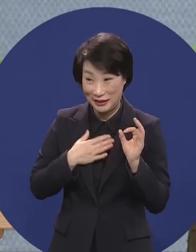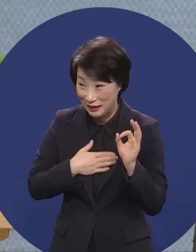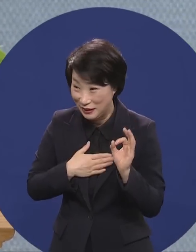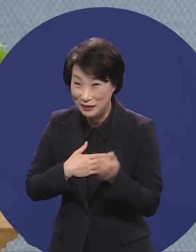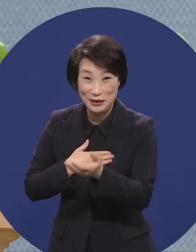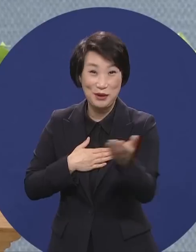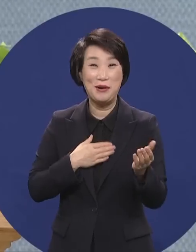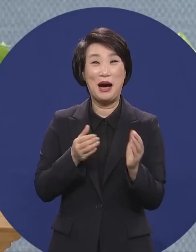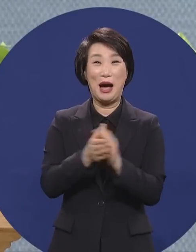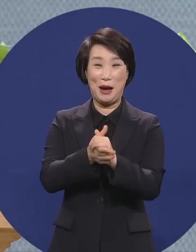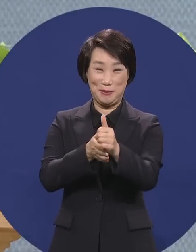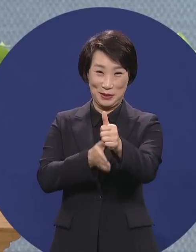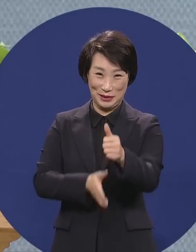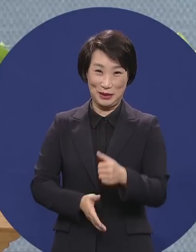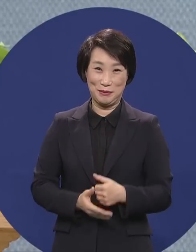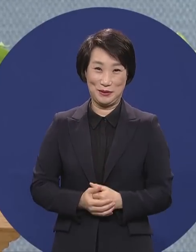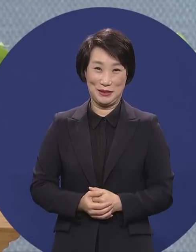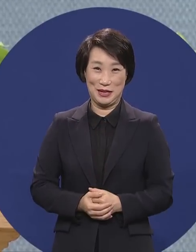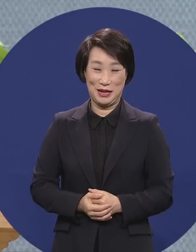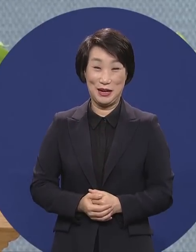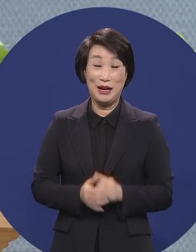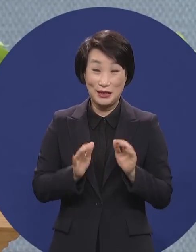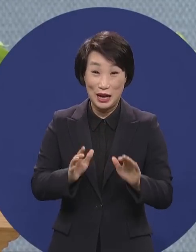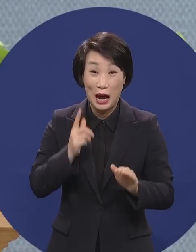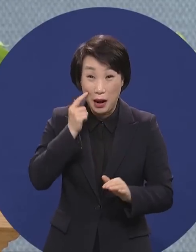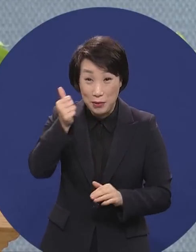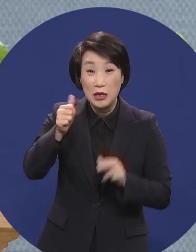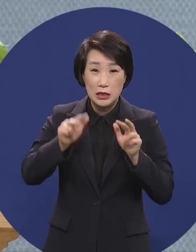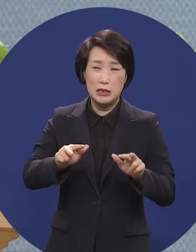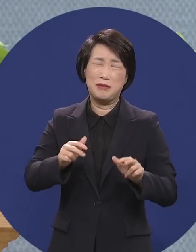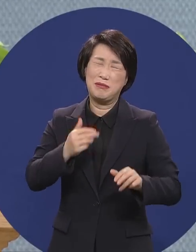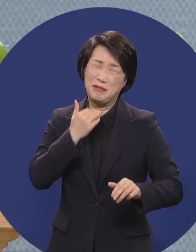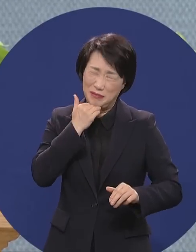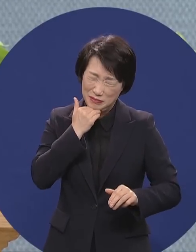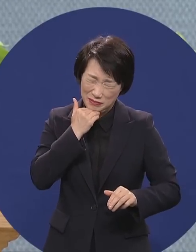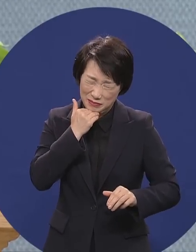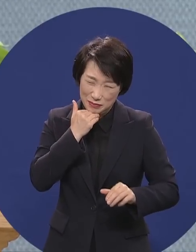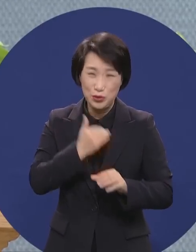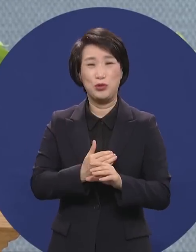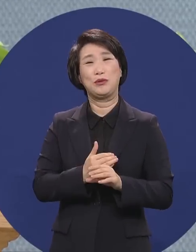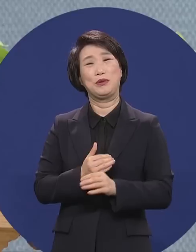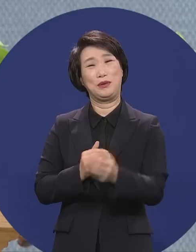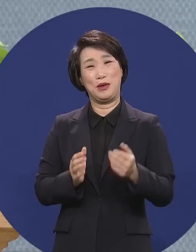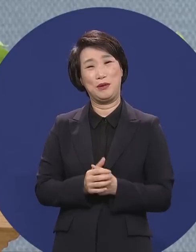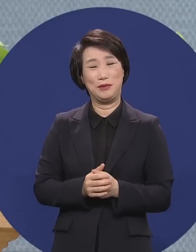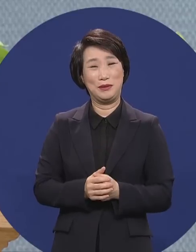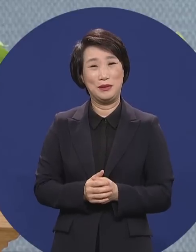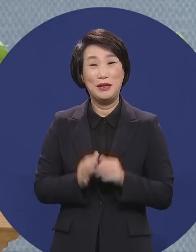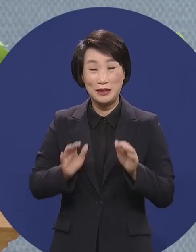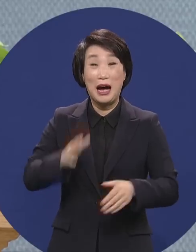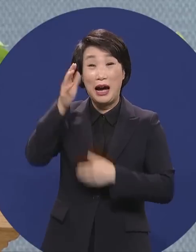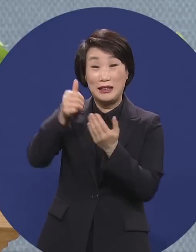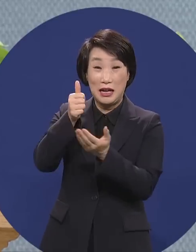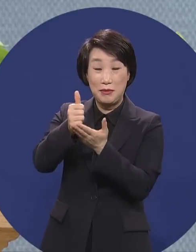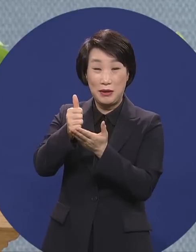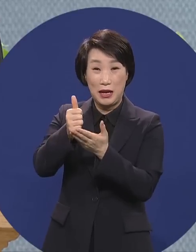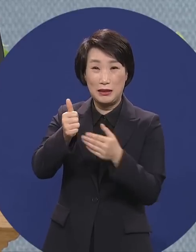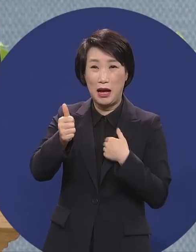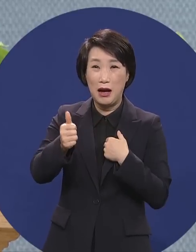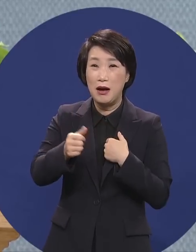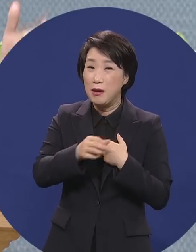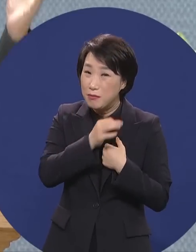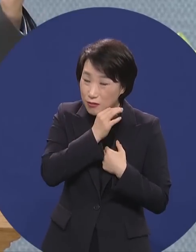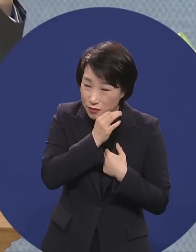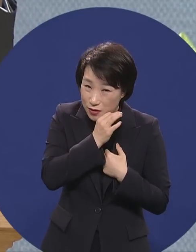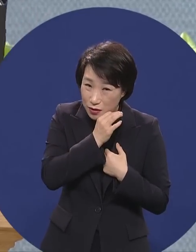이해되시면 아멘 합시다. 아버지는 지금 애타게 기다리고 계십니다. 하나님 앞에서 염치